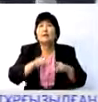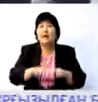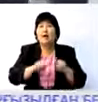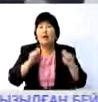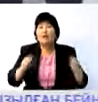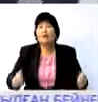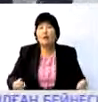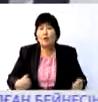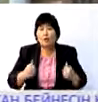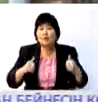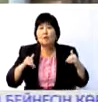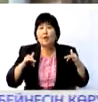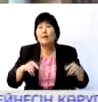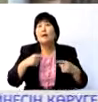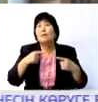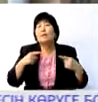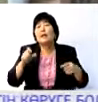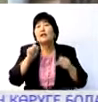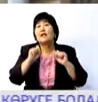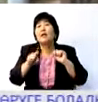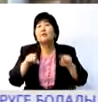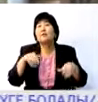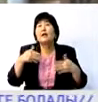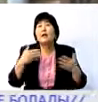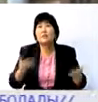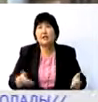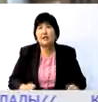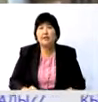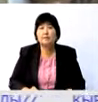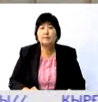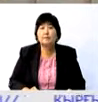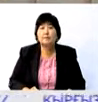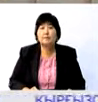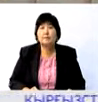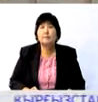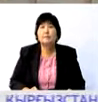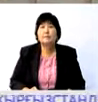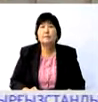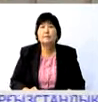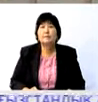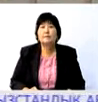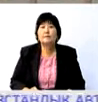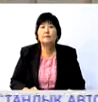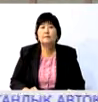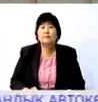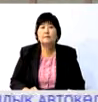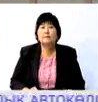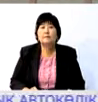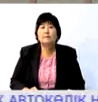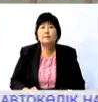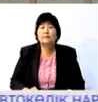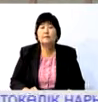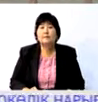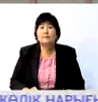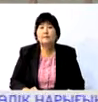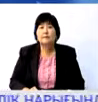күш жұмылдыру бағытында бірқатар тапсырмалар берді. Тәжімұрат Әлжанов, Иса Шәріп, Қанат Махамбетов, Қызылорда телеарнасы, Жалағаш